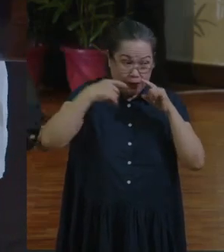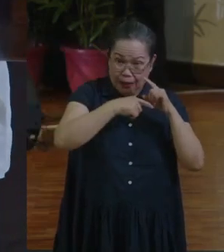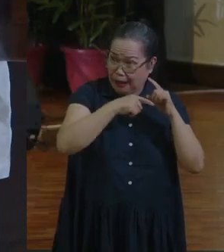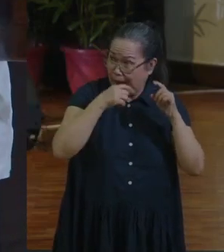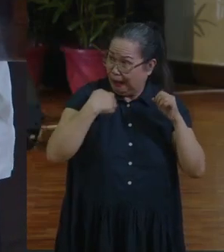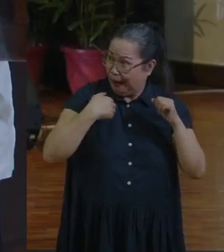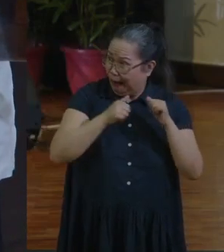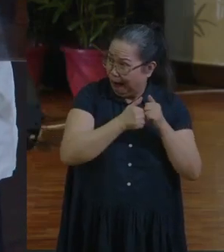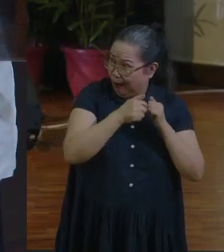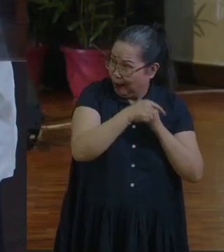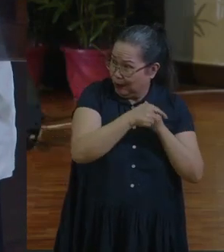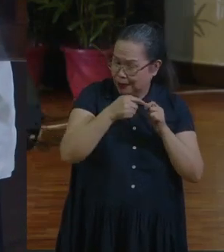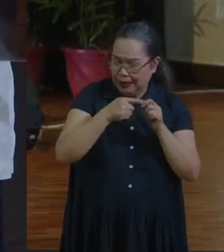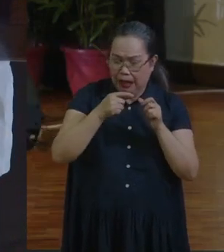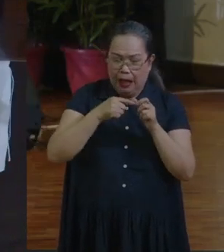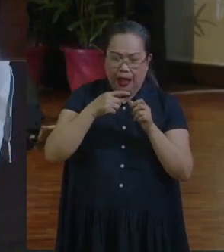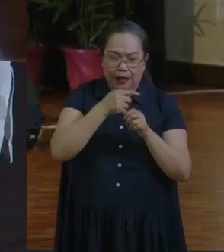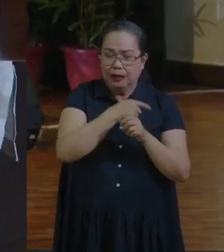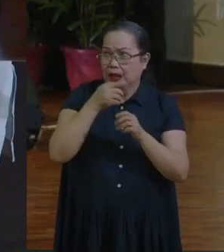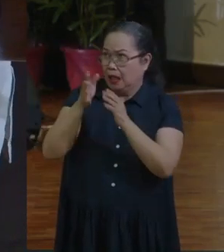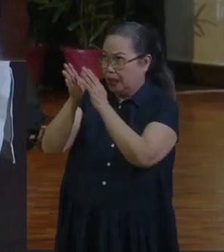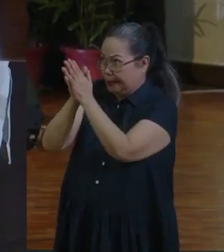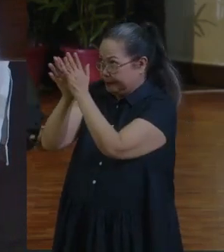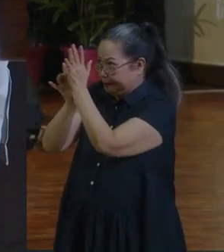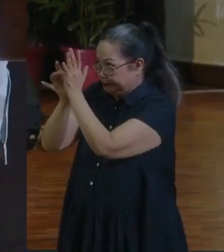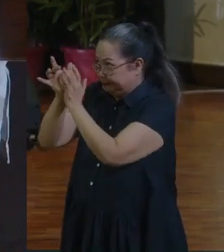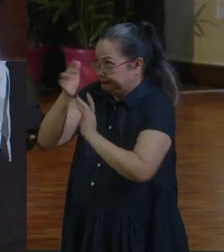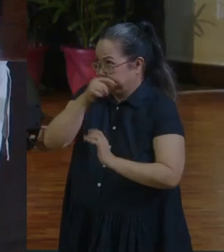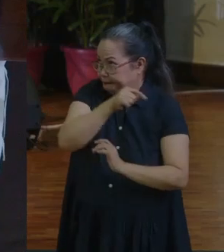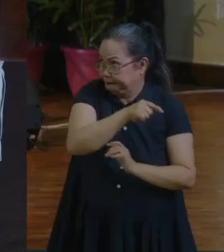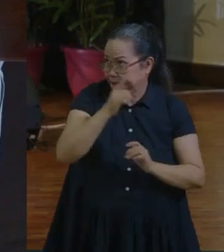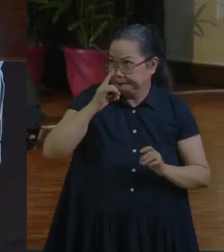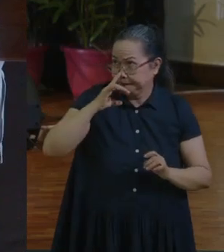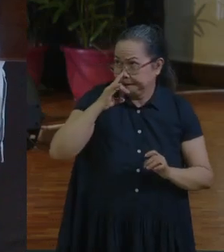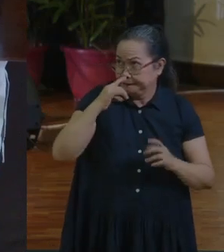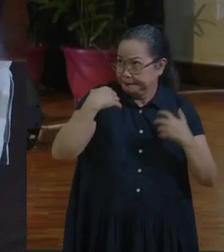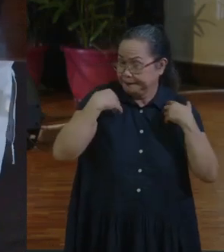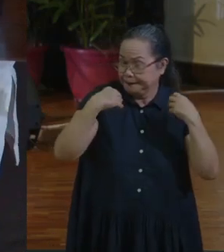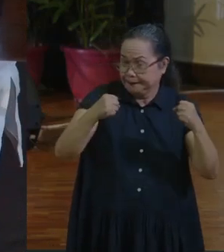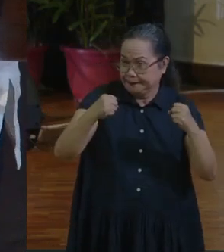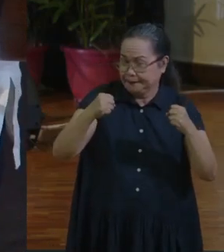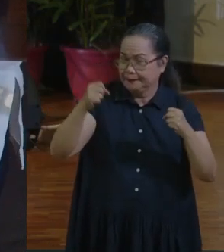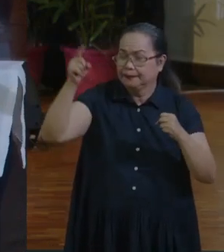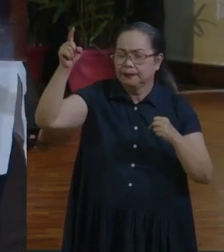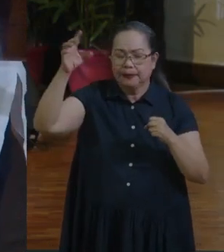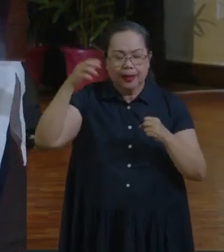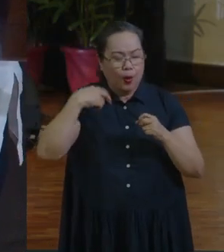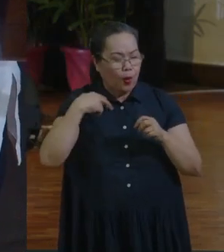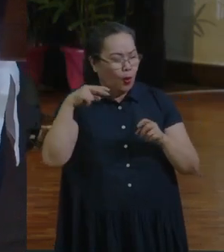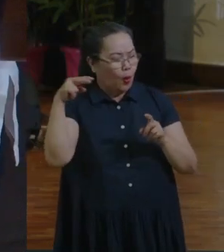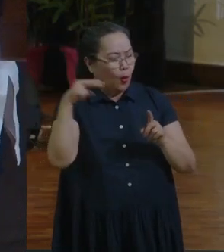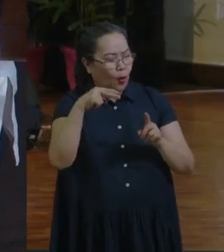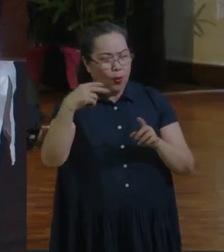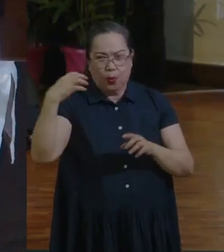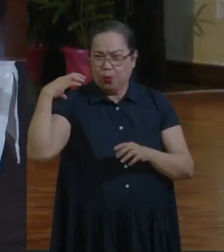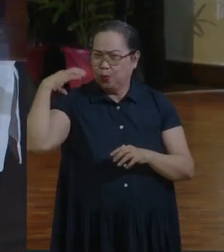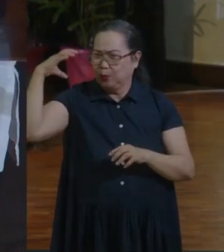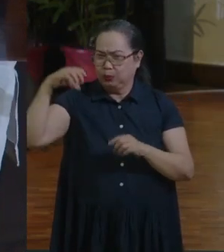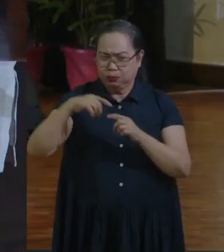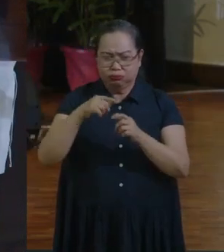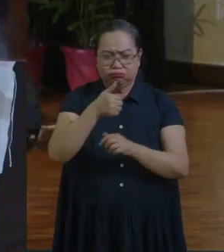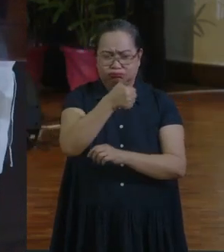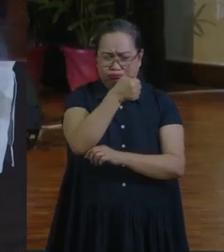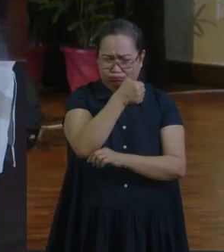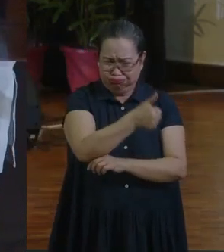siyang nakitang ganong kalaking pananampalataya sa mga Hudyo. Nabasa po natin yon sa verses 1 to 10